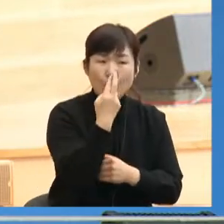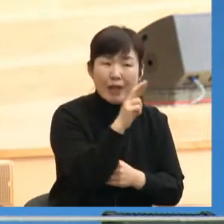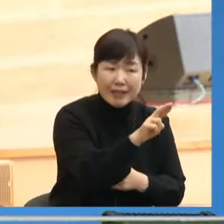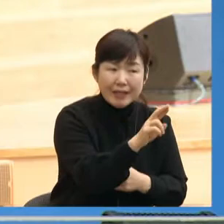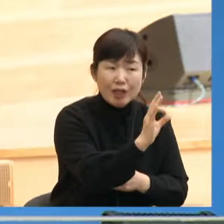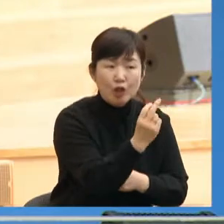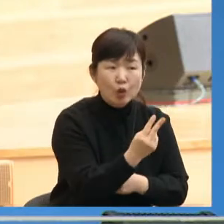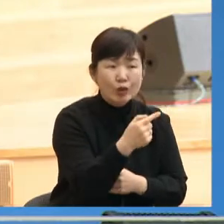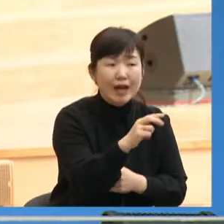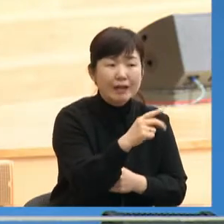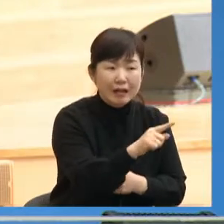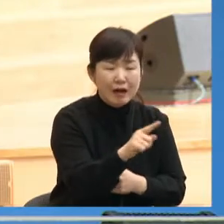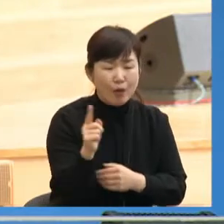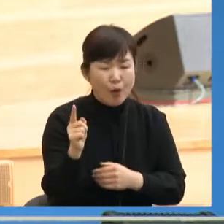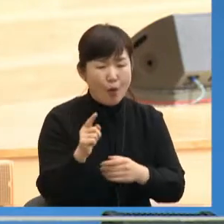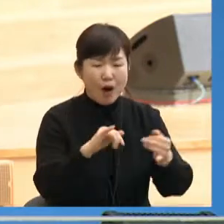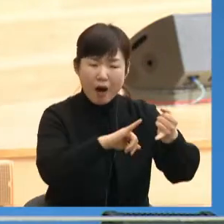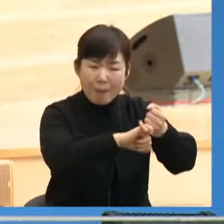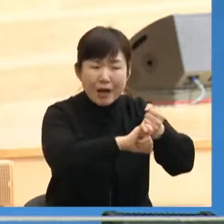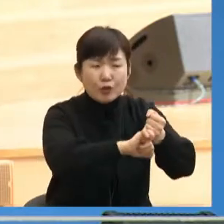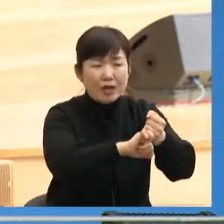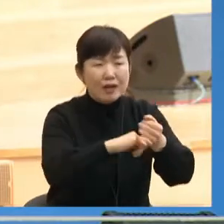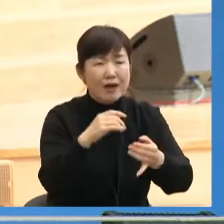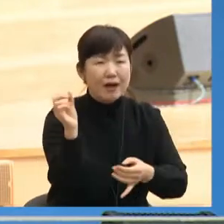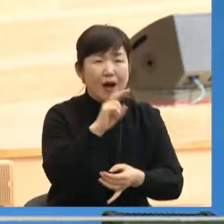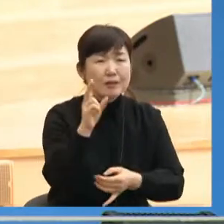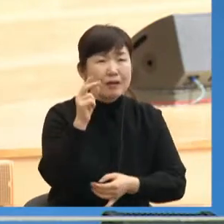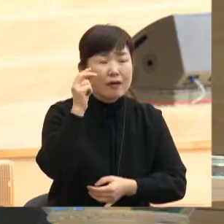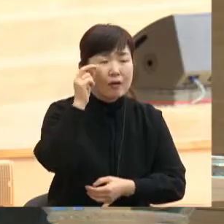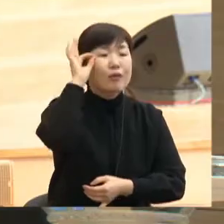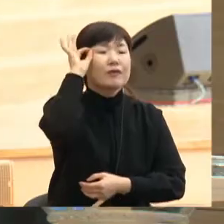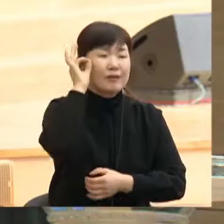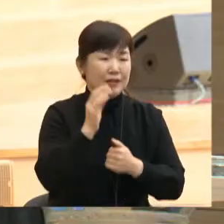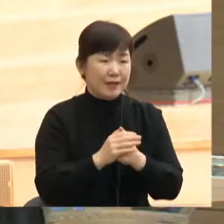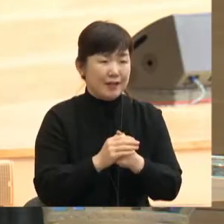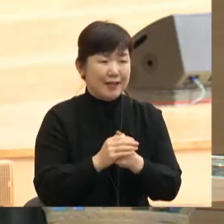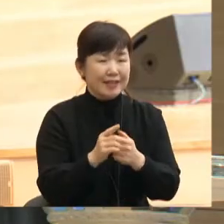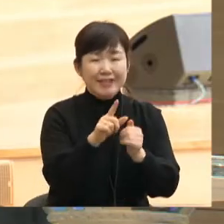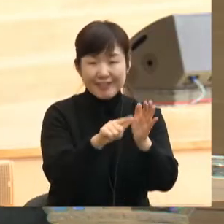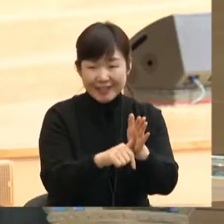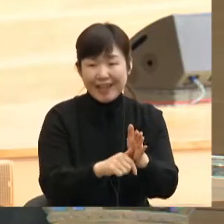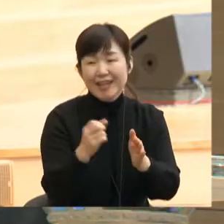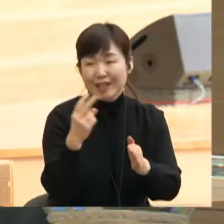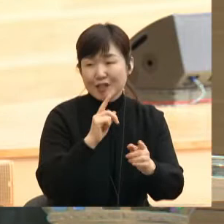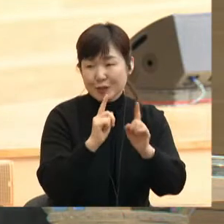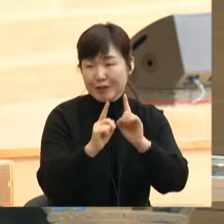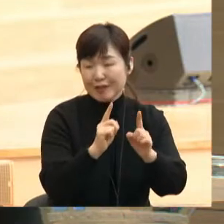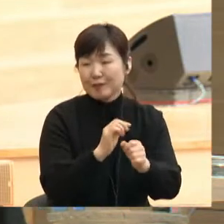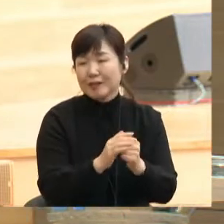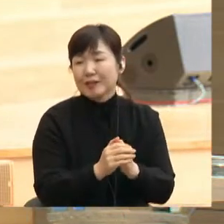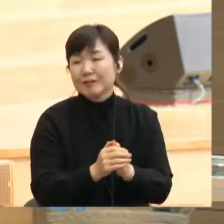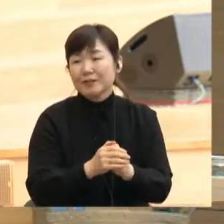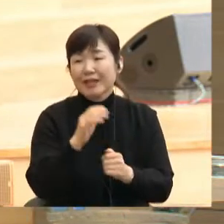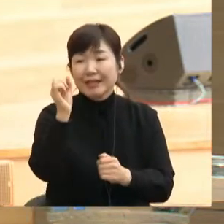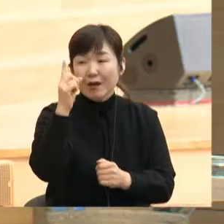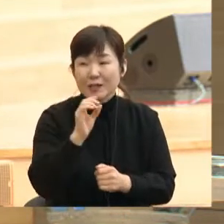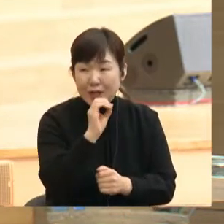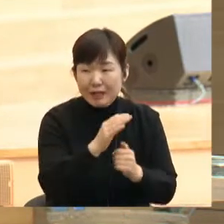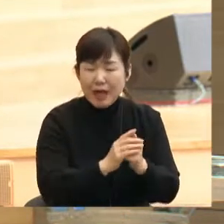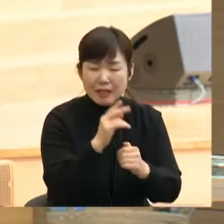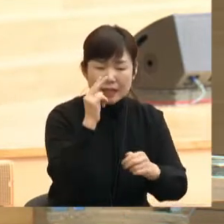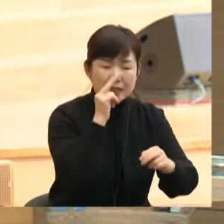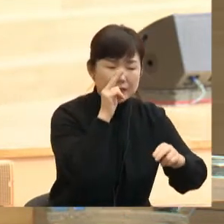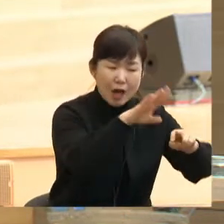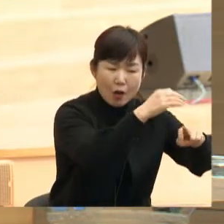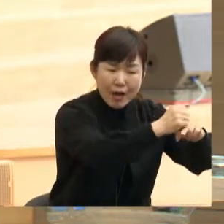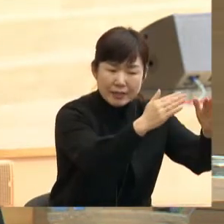요나단이 맺었던 언약이 그때 기억이 납니다. 그래서 다윗은 1절에 이렇게 얘기하죠. 함께 읽습니다. 시작. 다윗이 이르되